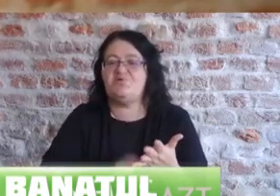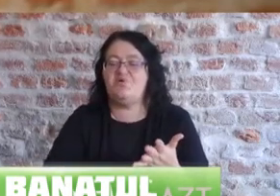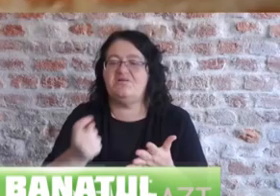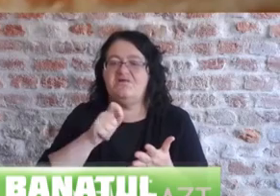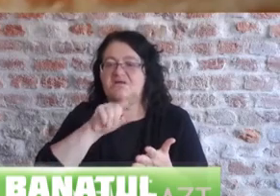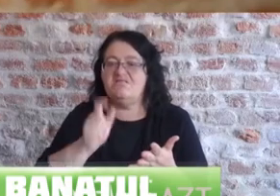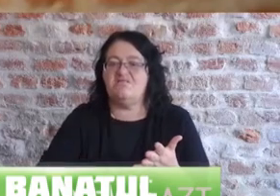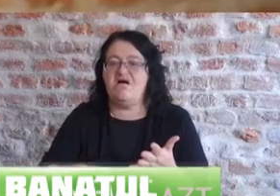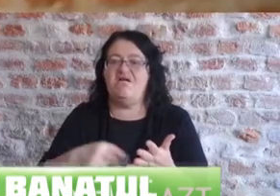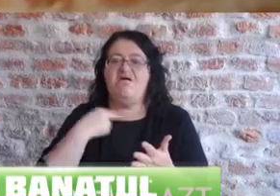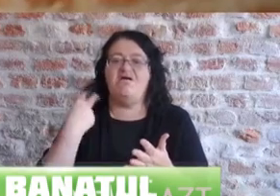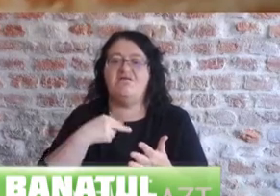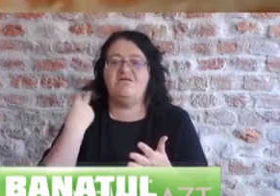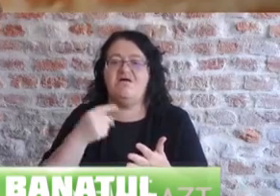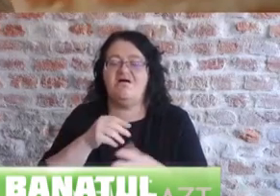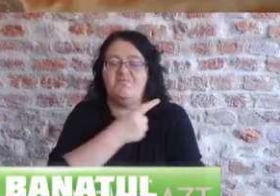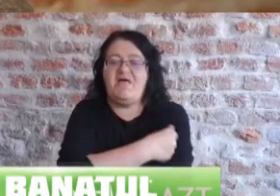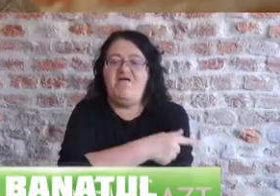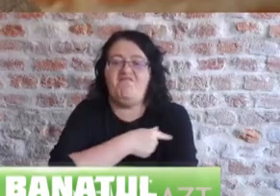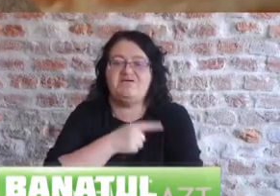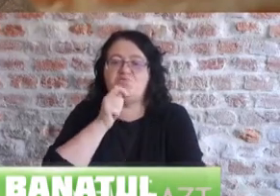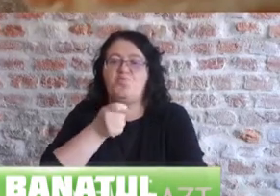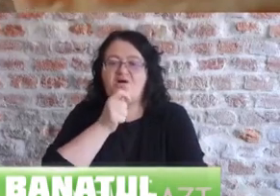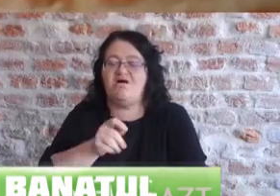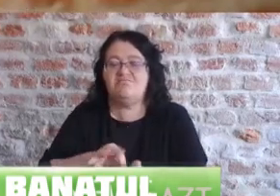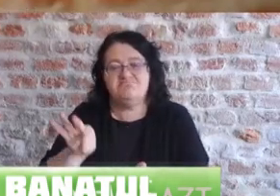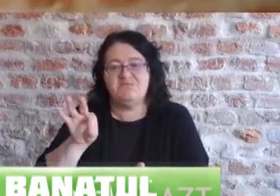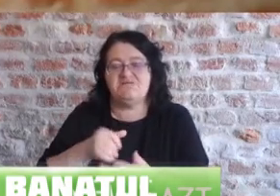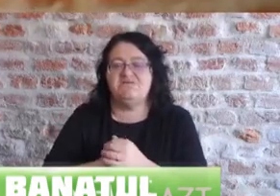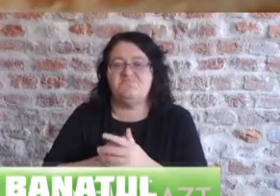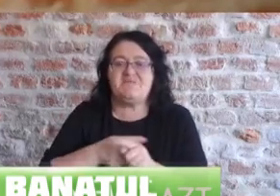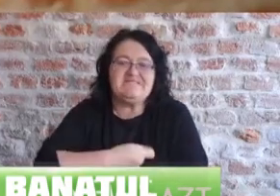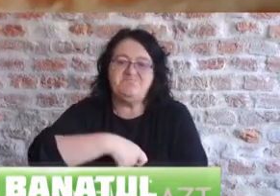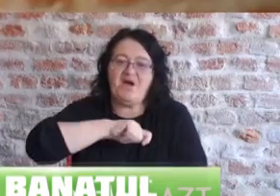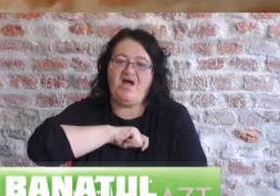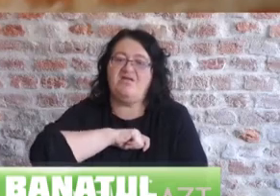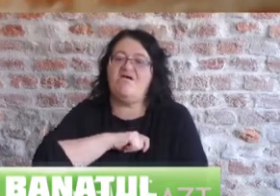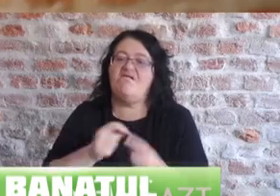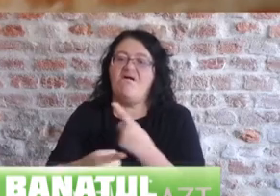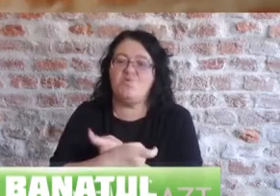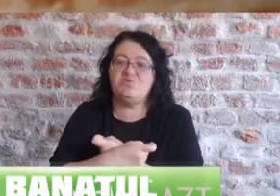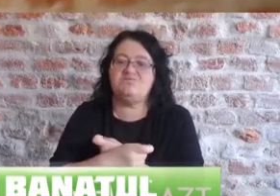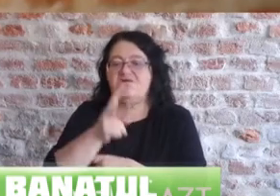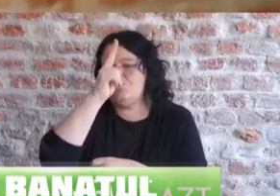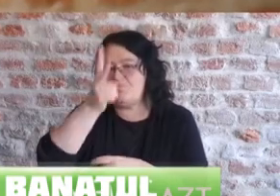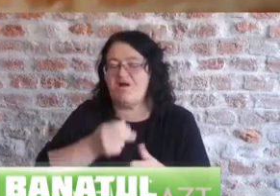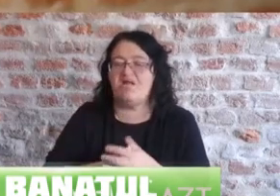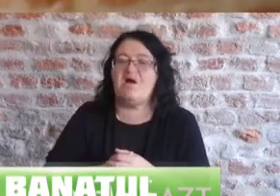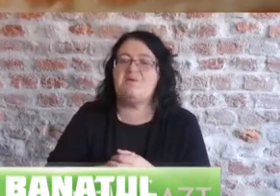din Italia, din Marea Britanie, din Elveția, din Ungaria, din Spania, Austria,